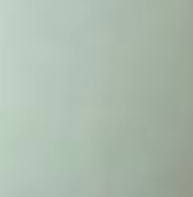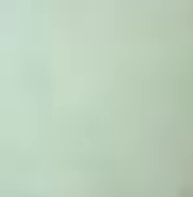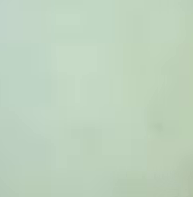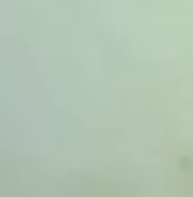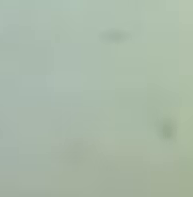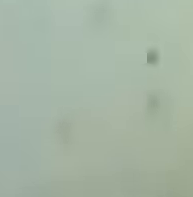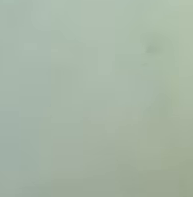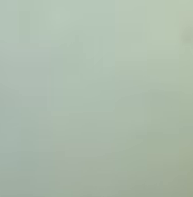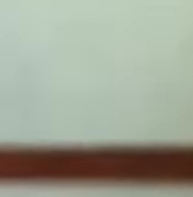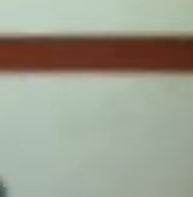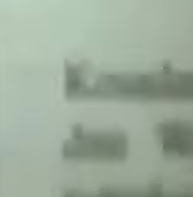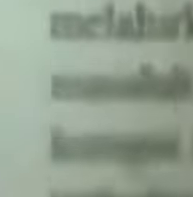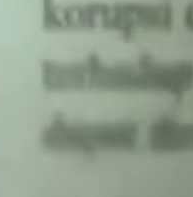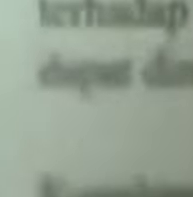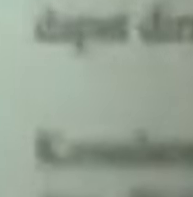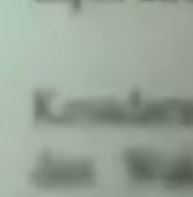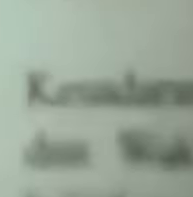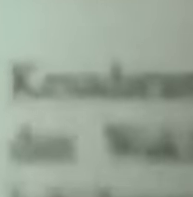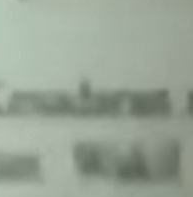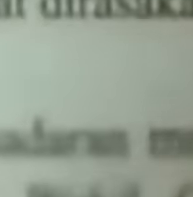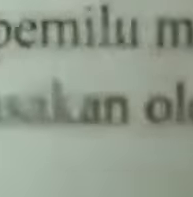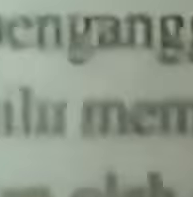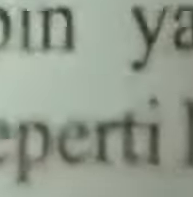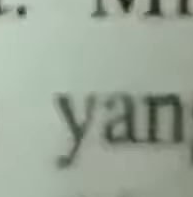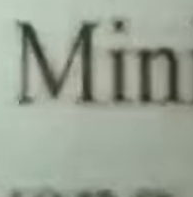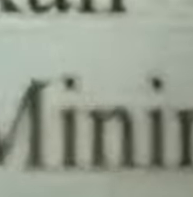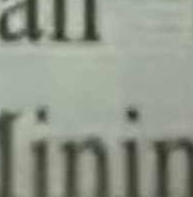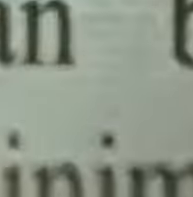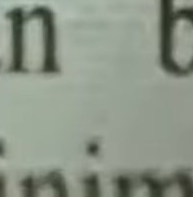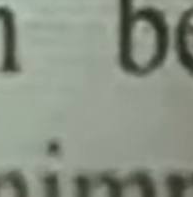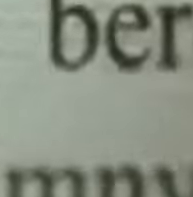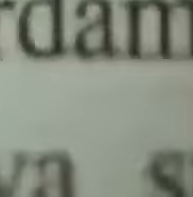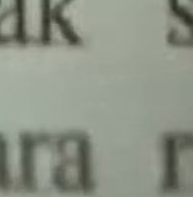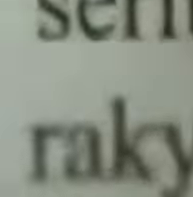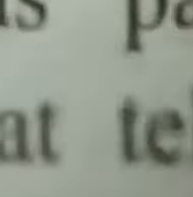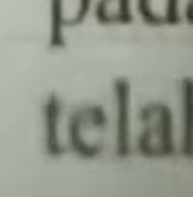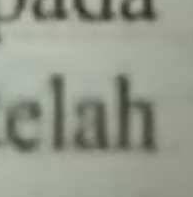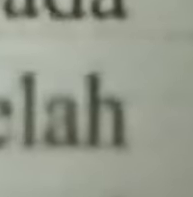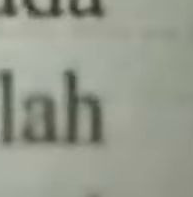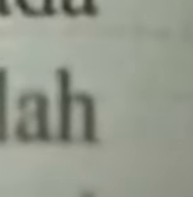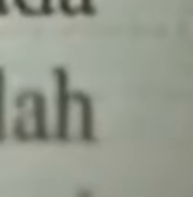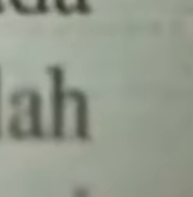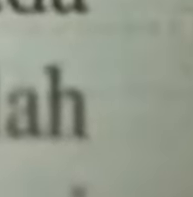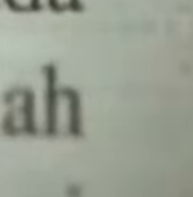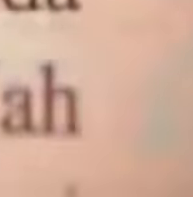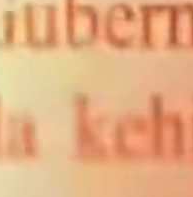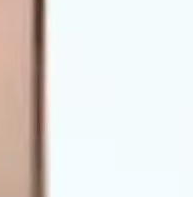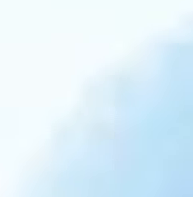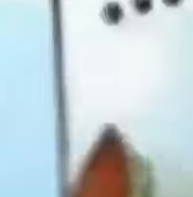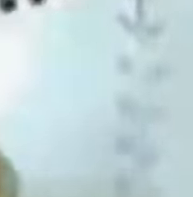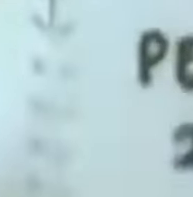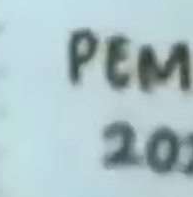Kesadaran memilih dalam proses pemilihan gubernur dan wakil gubernur akan berdampak serius pada kehidupan masyarakat.